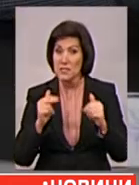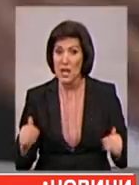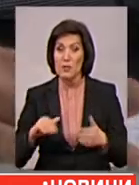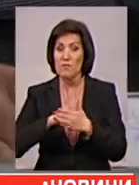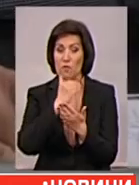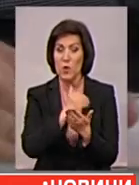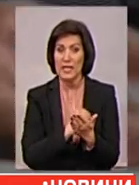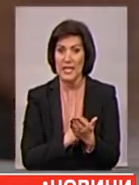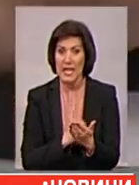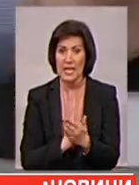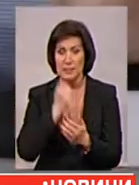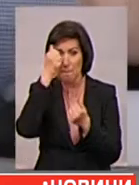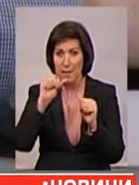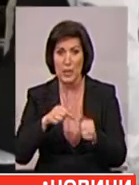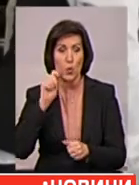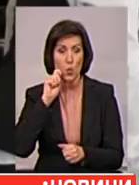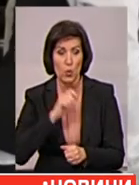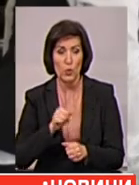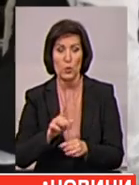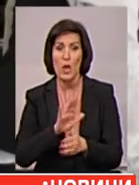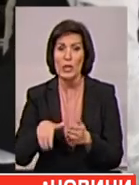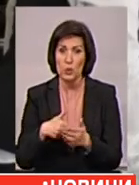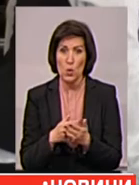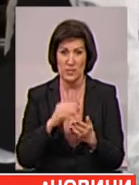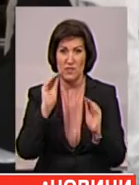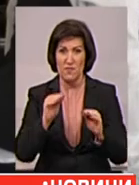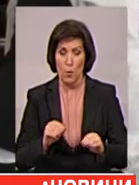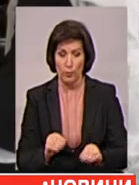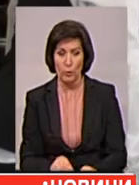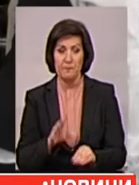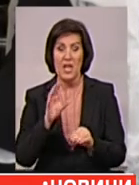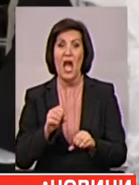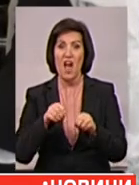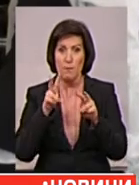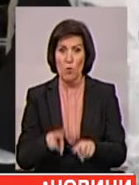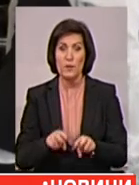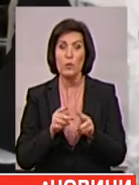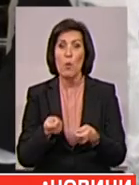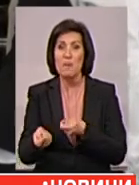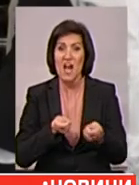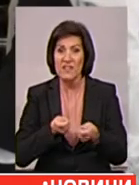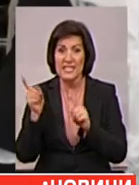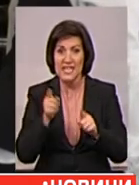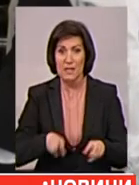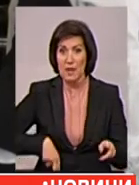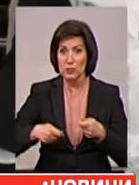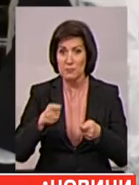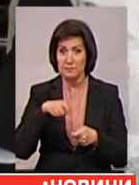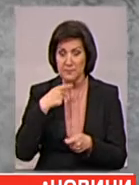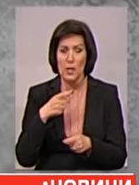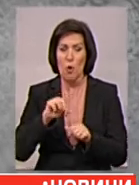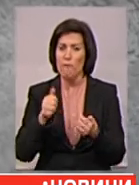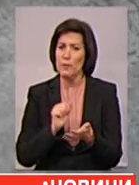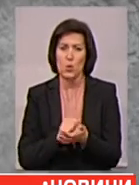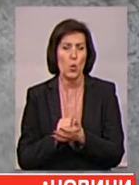новому реєстрі нерухомих пам'яток України. Його і досі формують. Та в профільному управлінні Закарпатської обласної адміністрації переконують, що оформлення